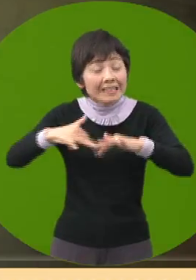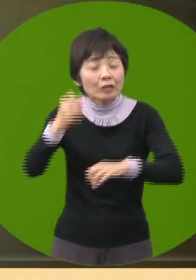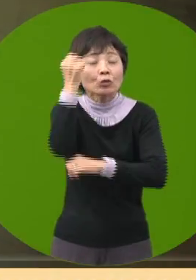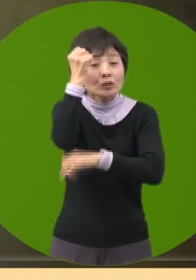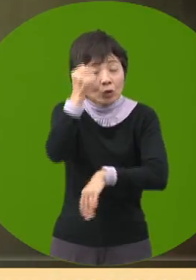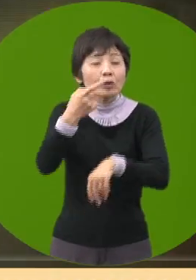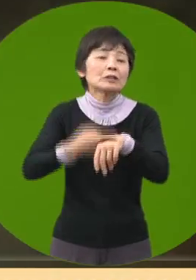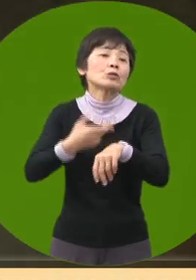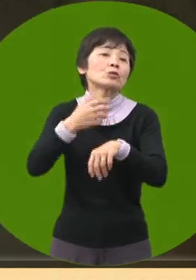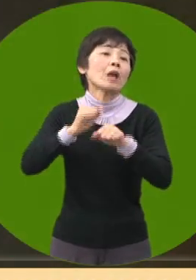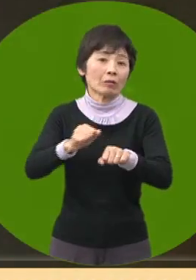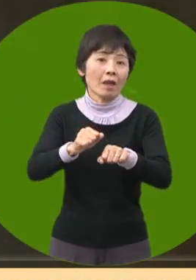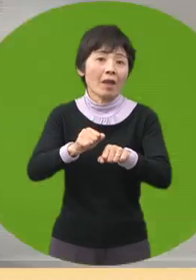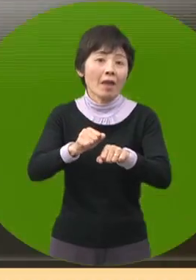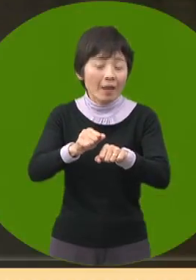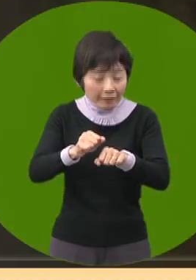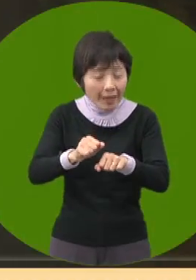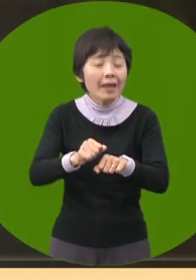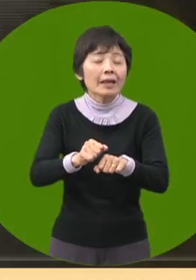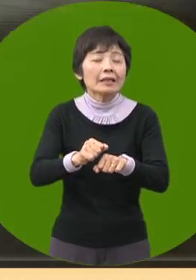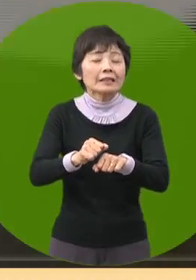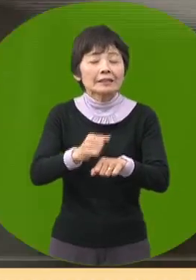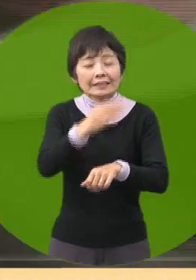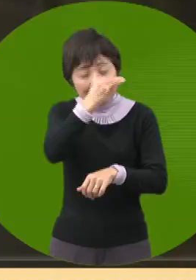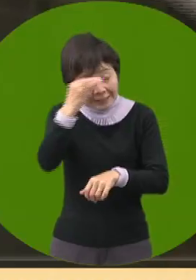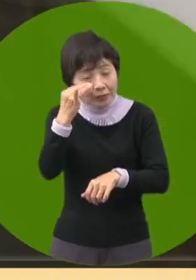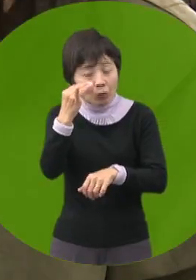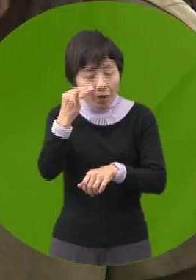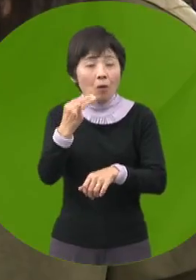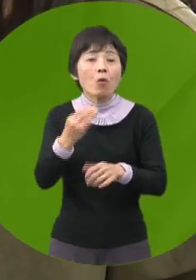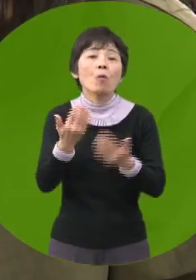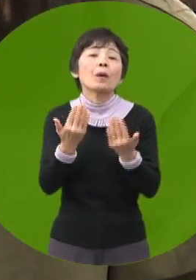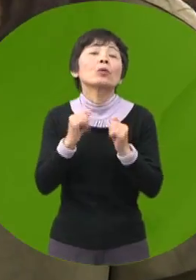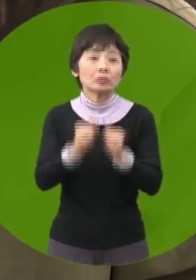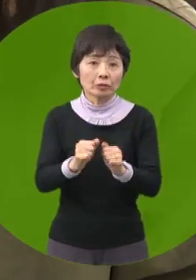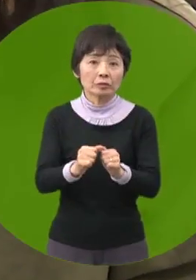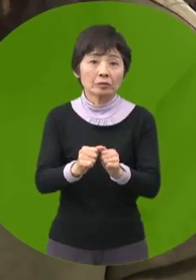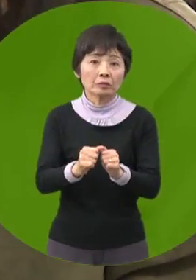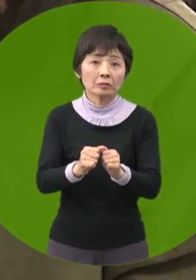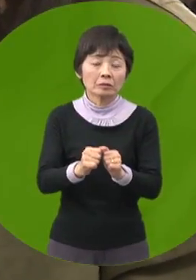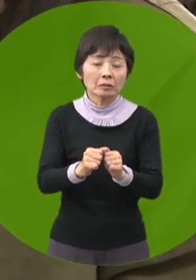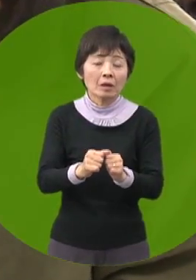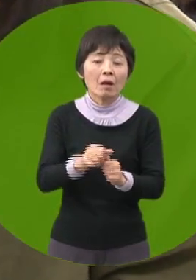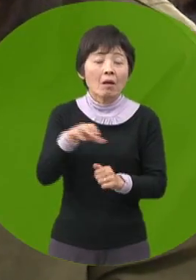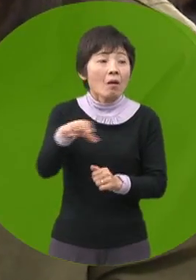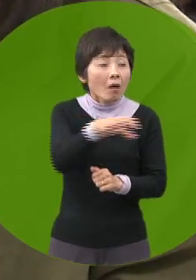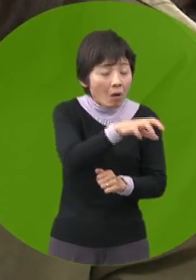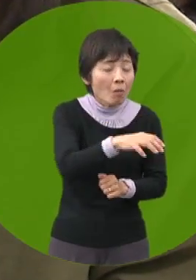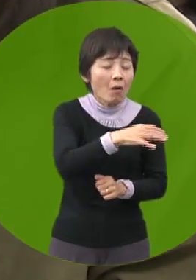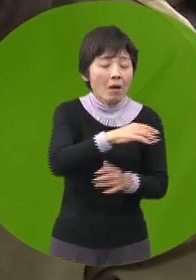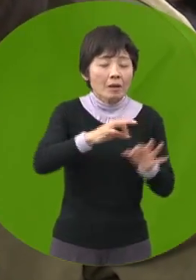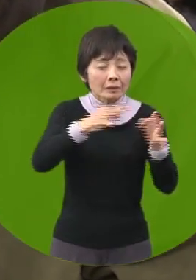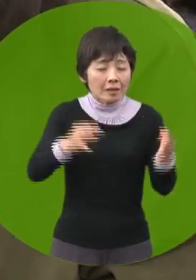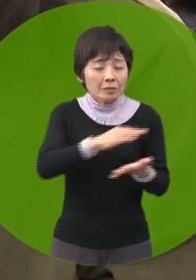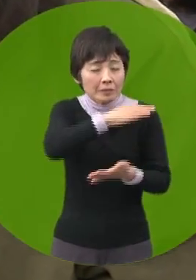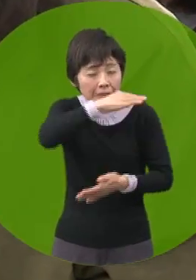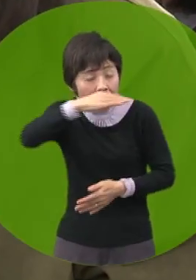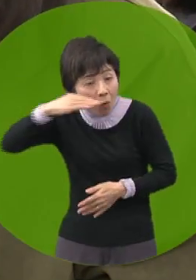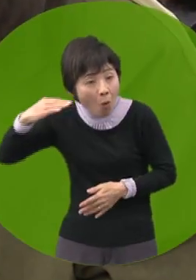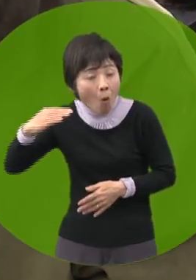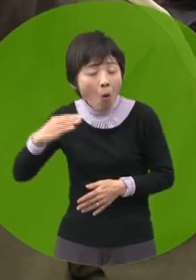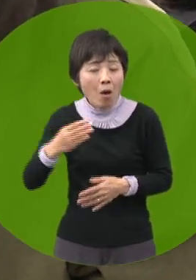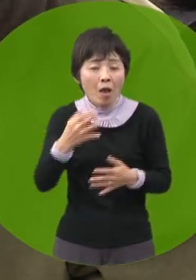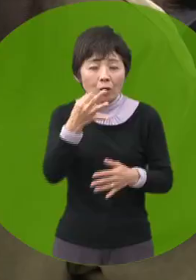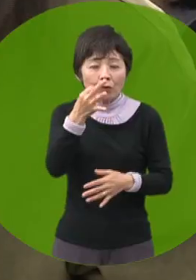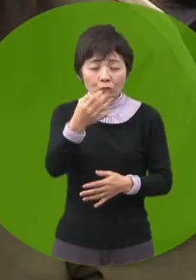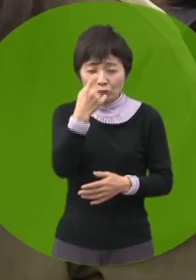印刷全般の知識や技能を習得します。 どこもこれだけ設備が整っていたら皆さん授業料とか大